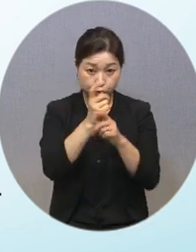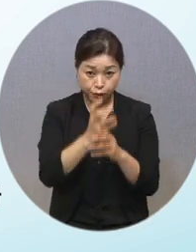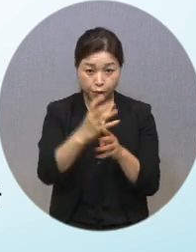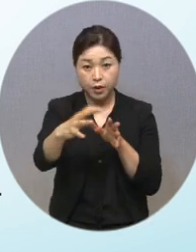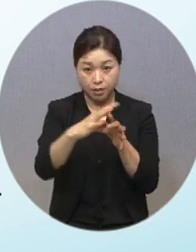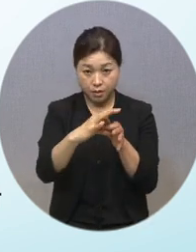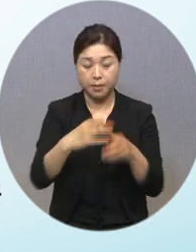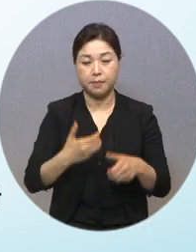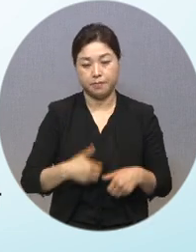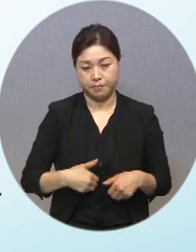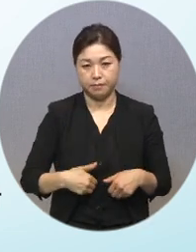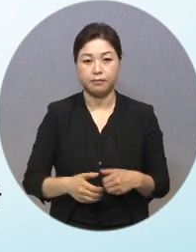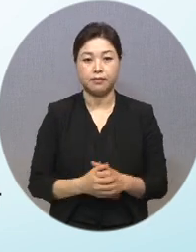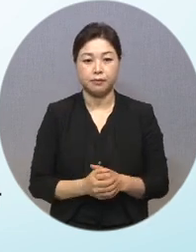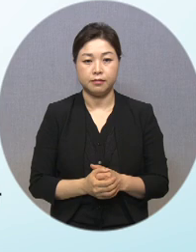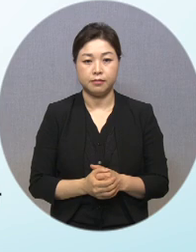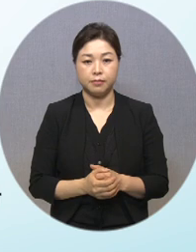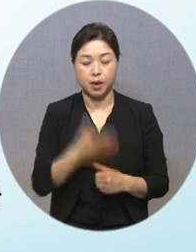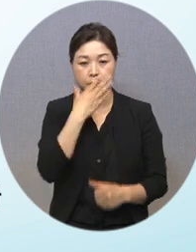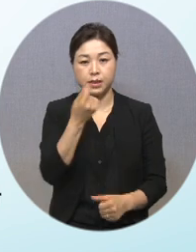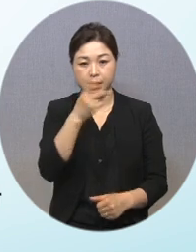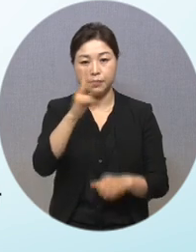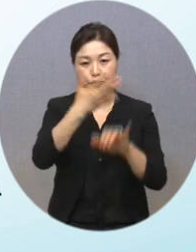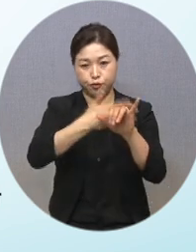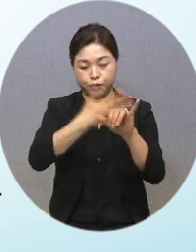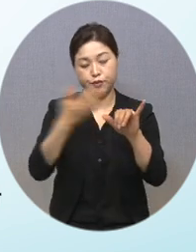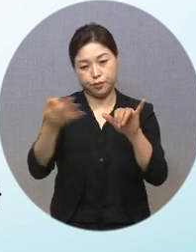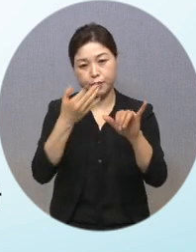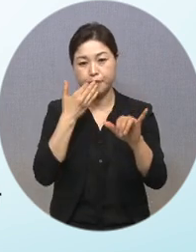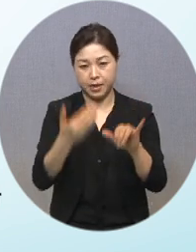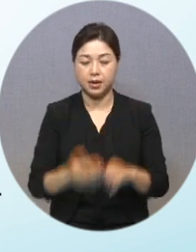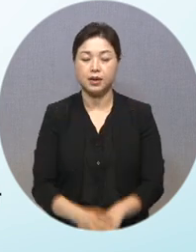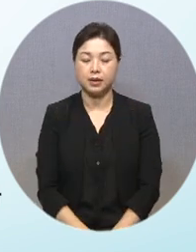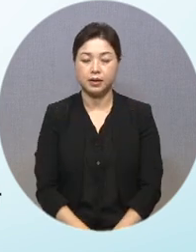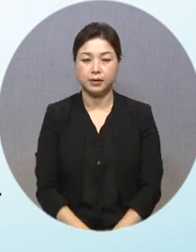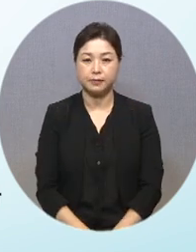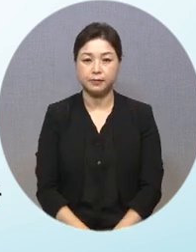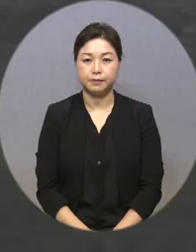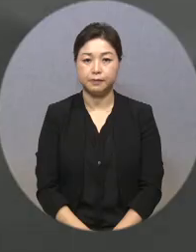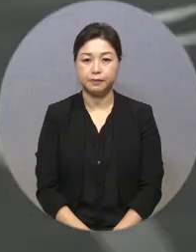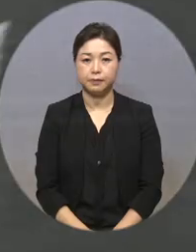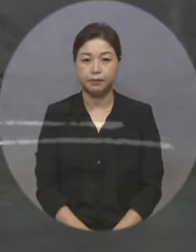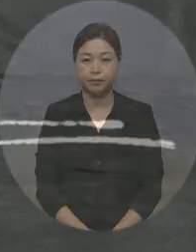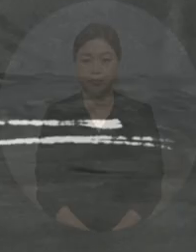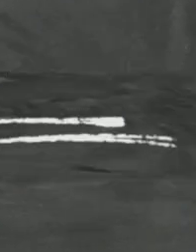됩니다. 해당 프로그램은 복지TV 유튜브 채널로 다시 볼수 있습니다.